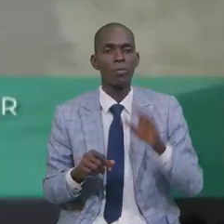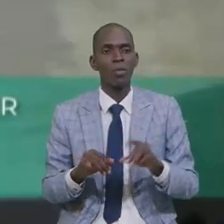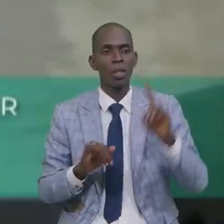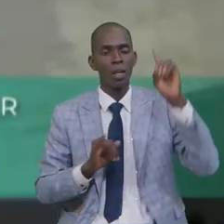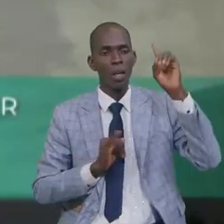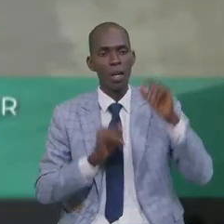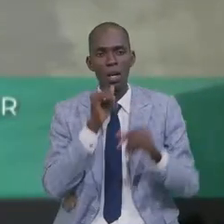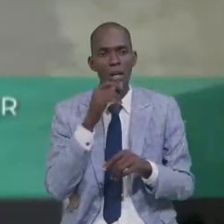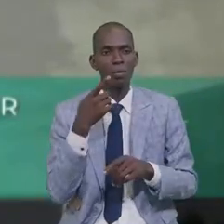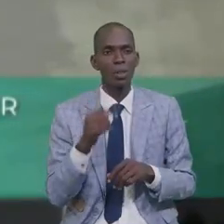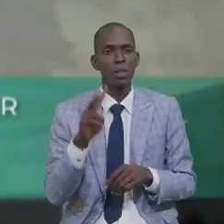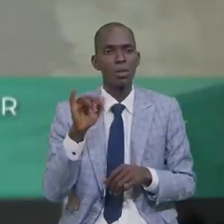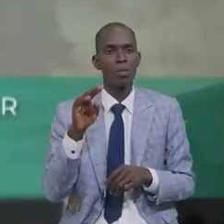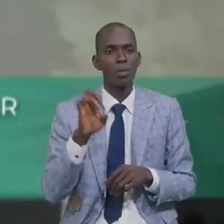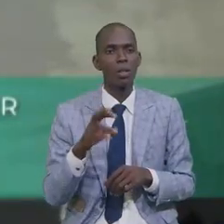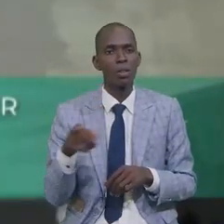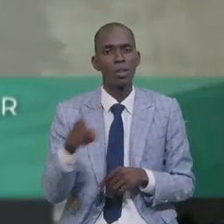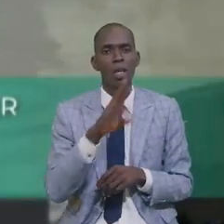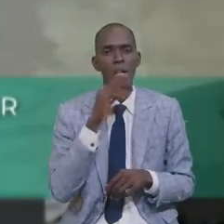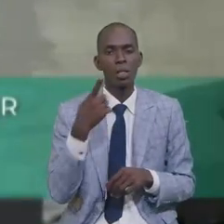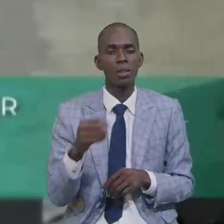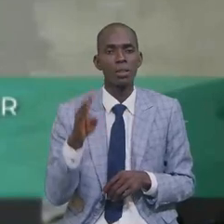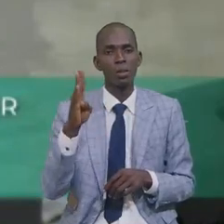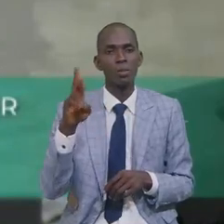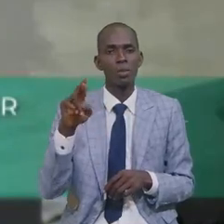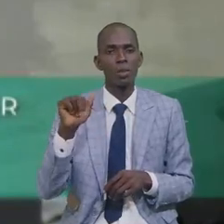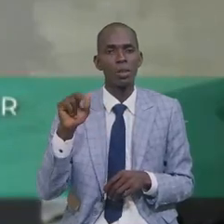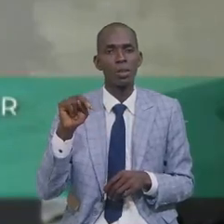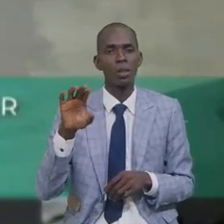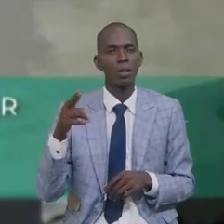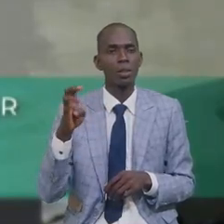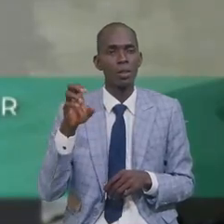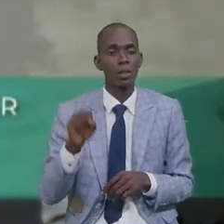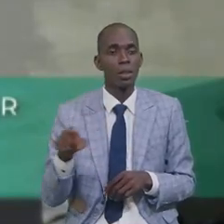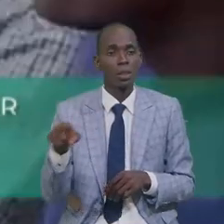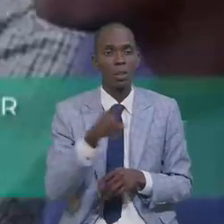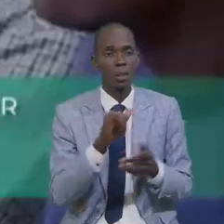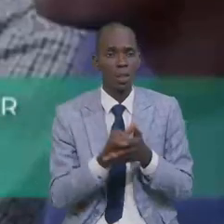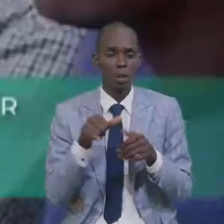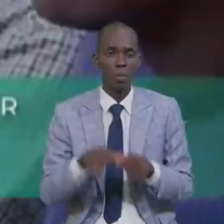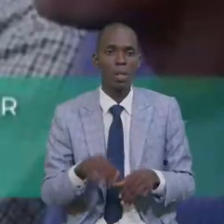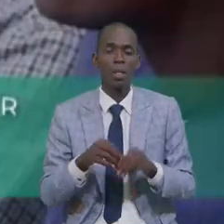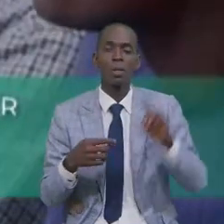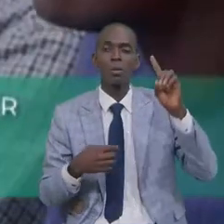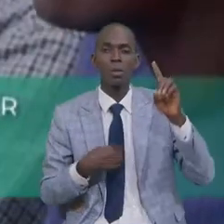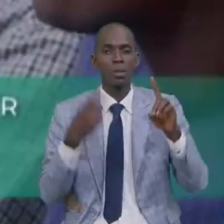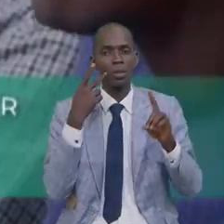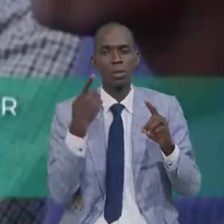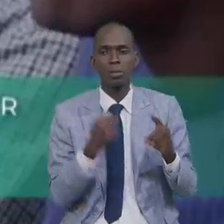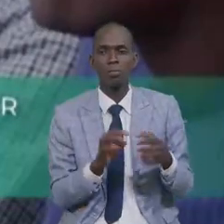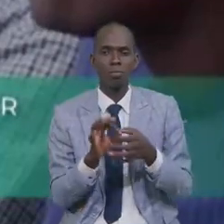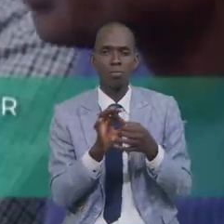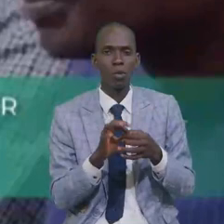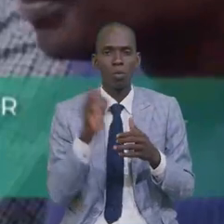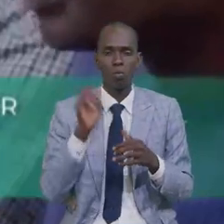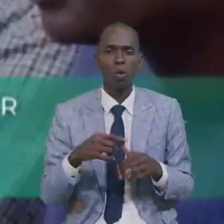Je suis le cèpe, vous êtes les sarments. Celui qui demeure en moi et en qui je demeure. La connexion doit être